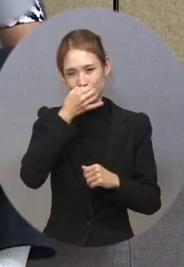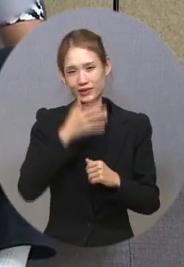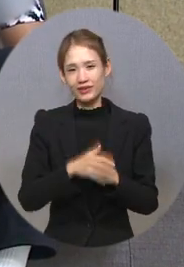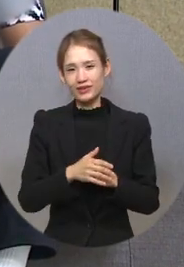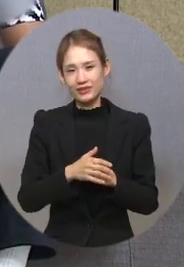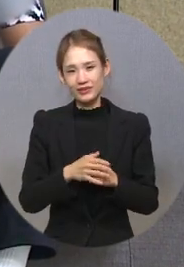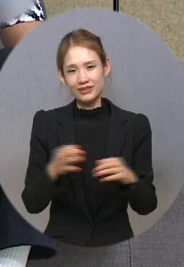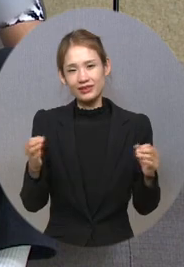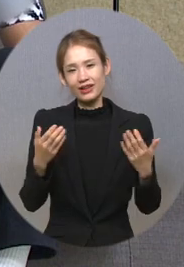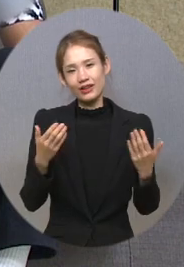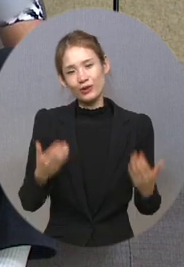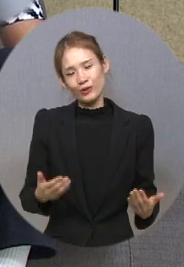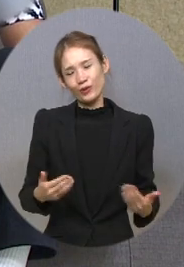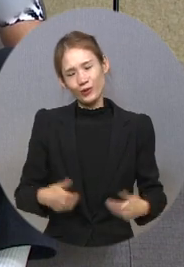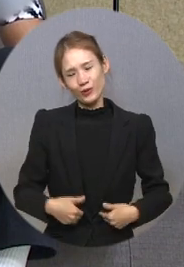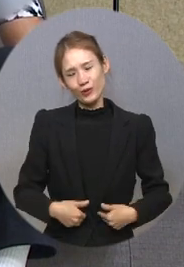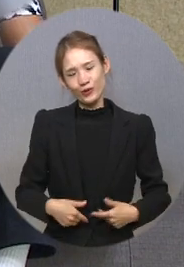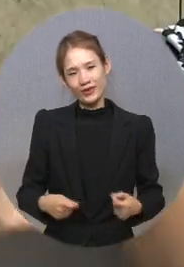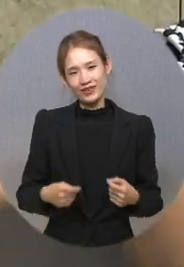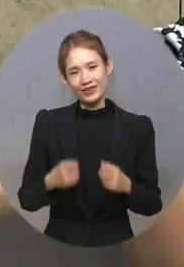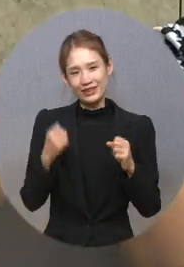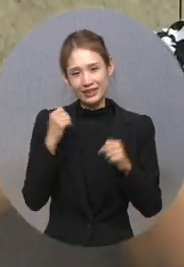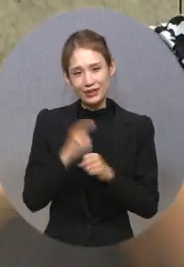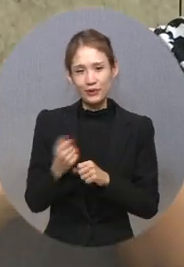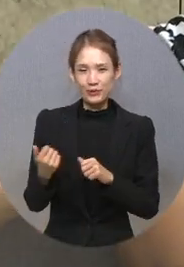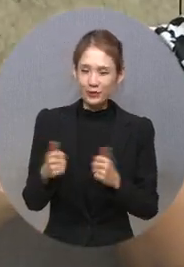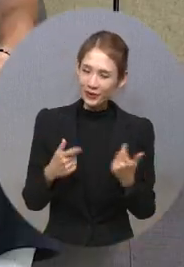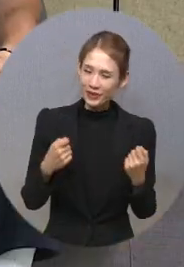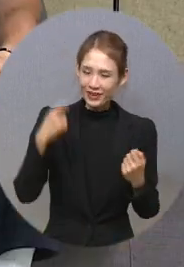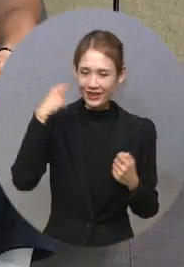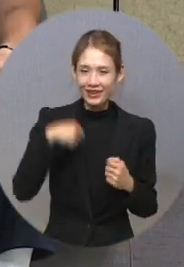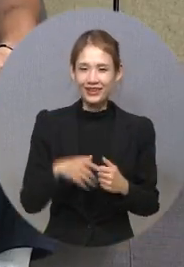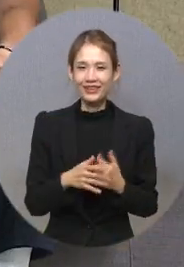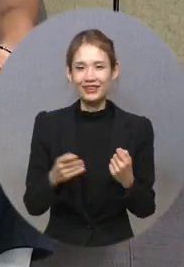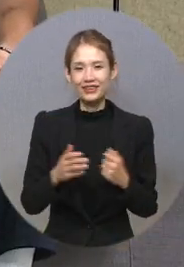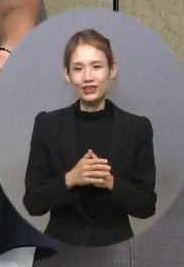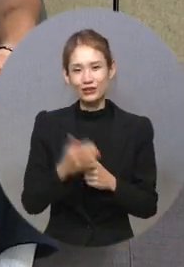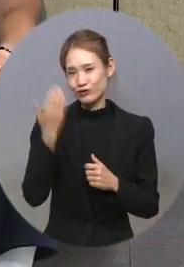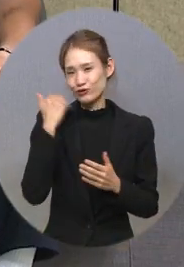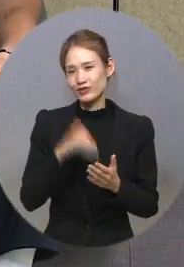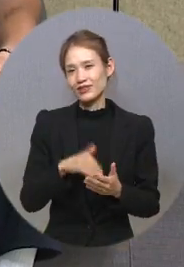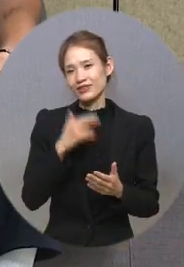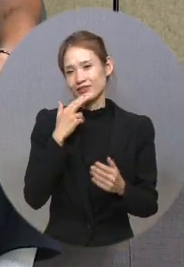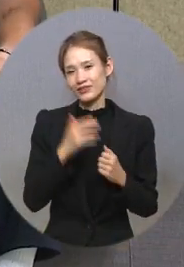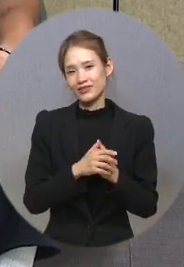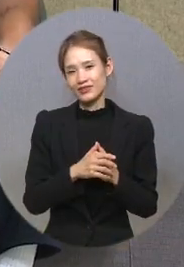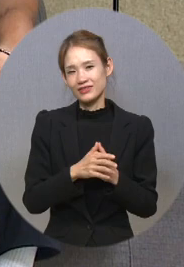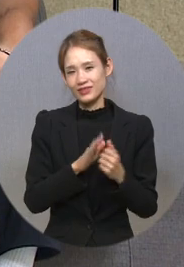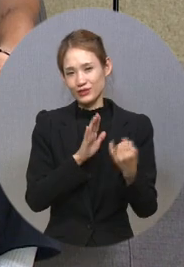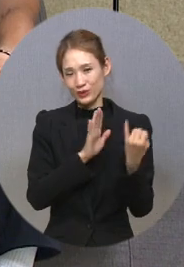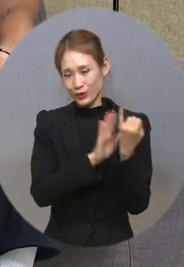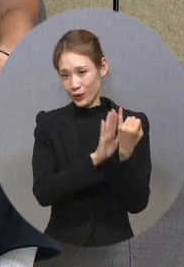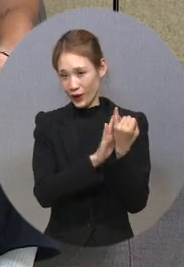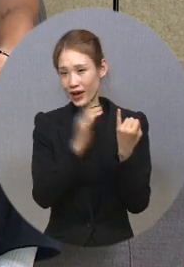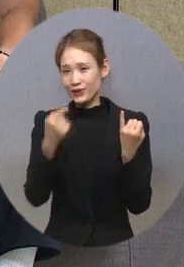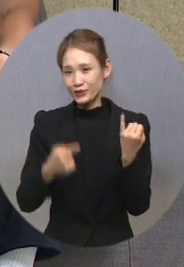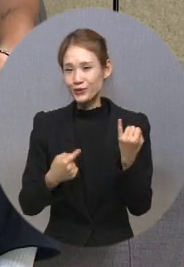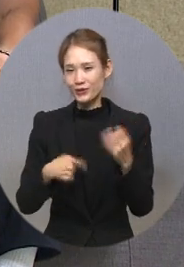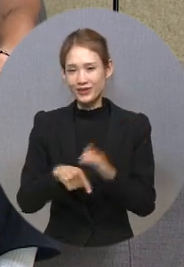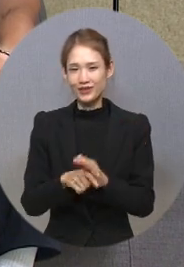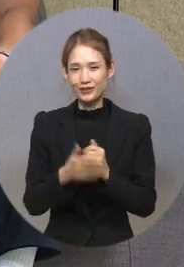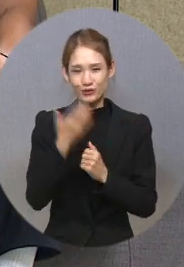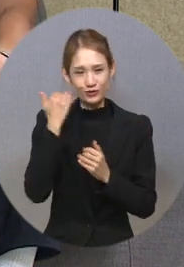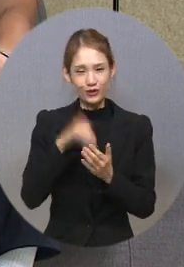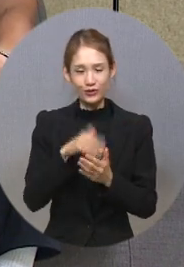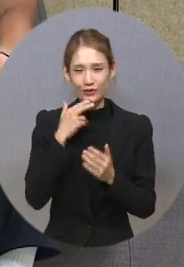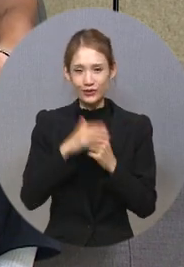다시 좀 쉬어야 될 것 같습니다. 이미 네. 지금 반이 죽어 있는. 엄청 후회 많이 한 것 같아. 아 후회는 안 했어요. 네. 연아 도와주러 나온 거니까 후회는 안 했고 아